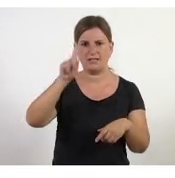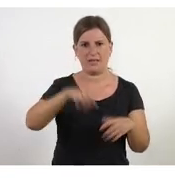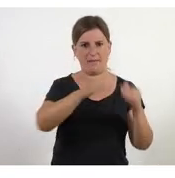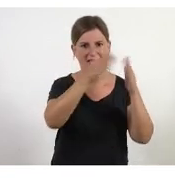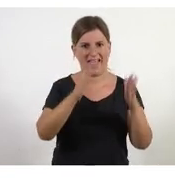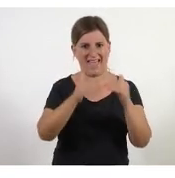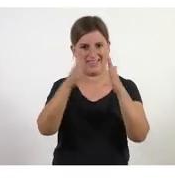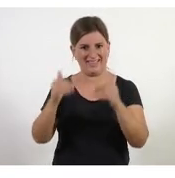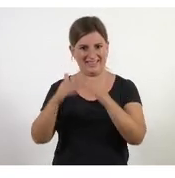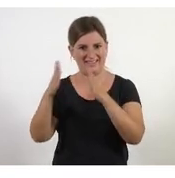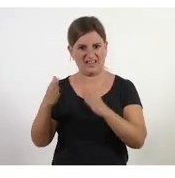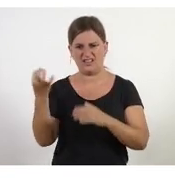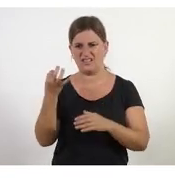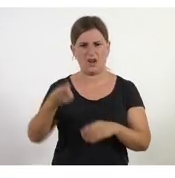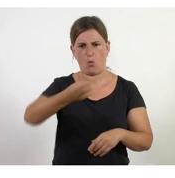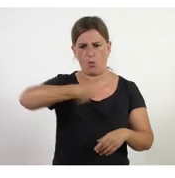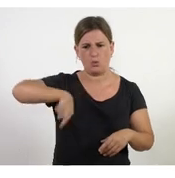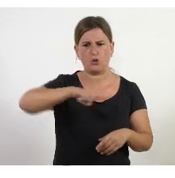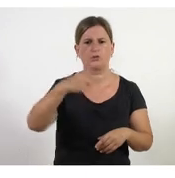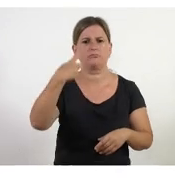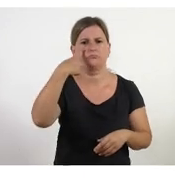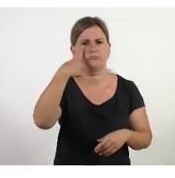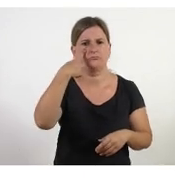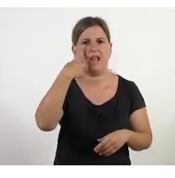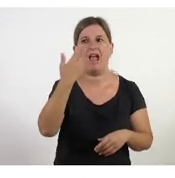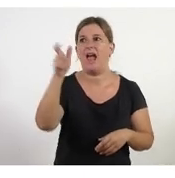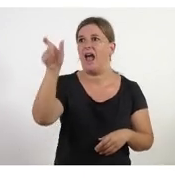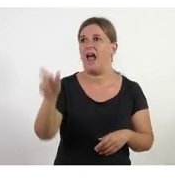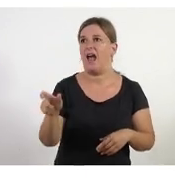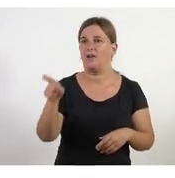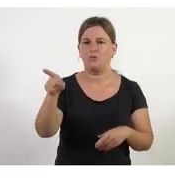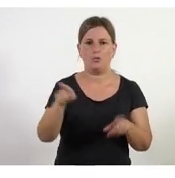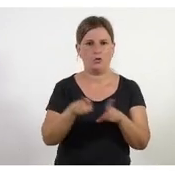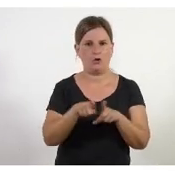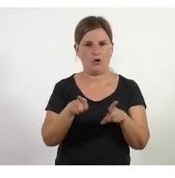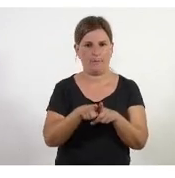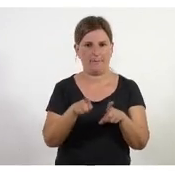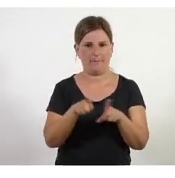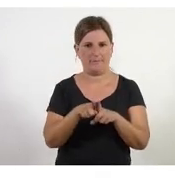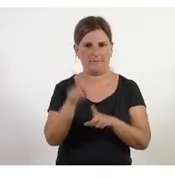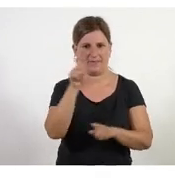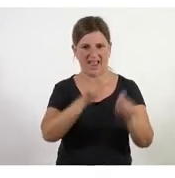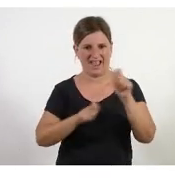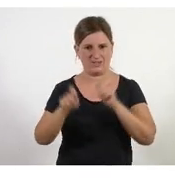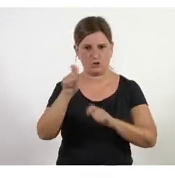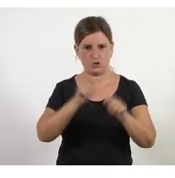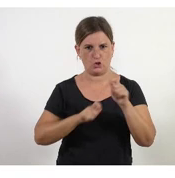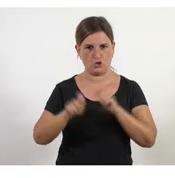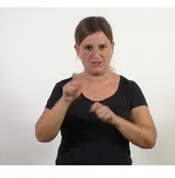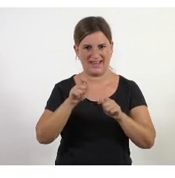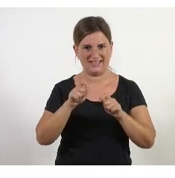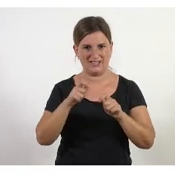d'entitats, i segur que entre tots sí que tenim present algú. Com a associació pròpiament no